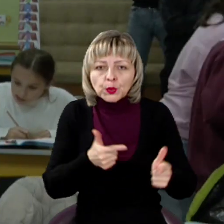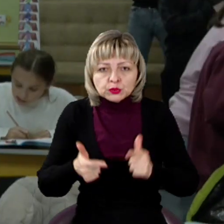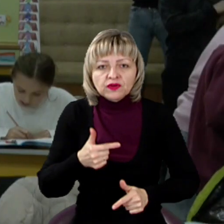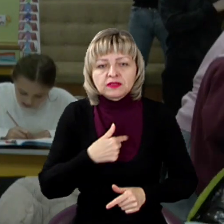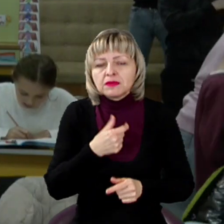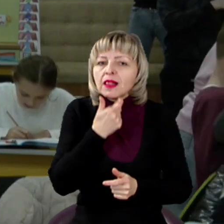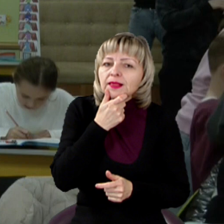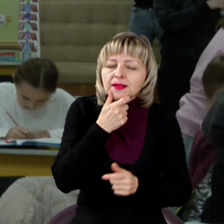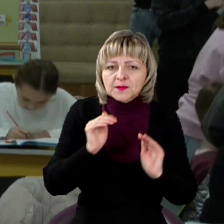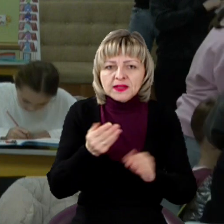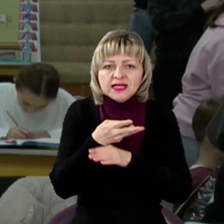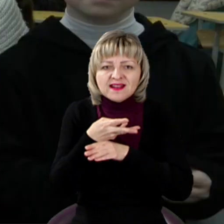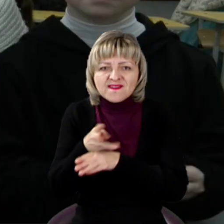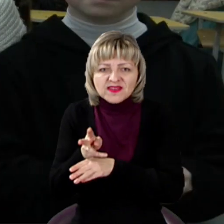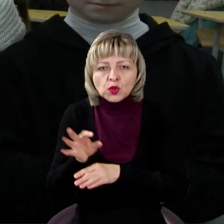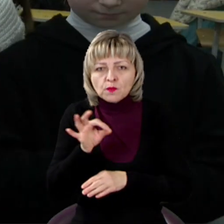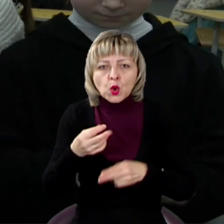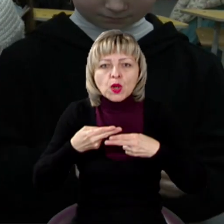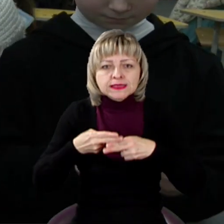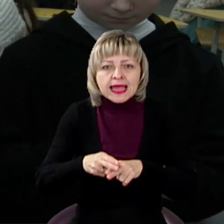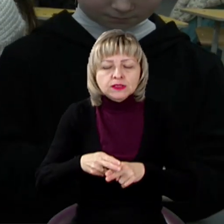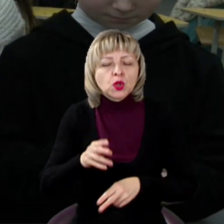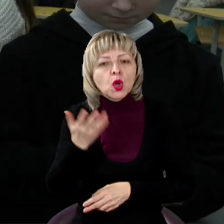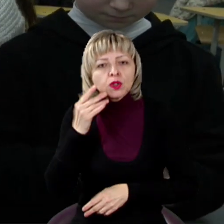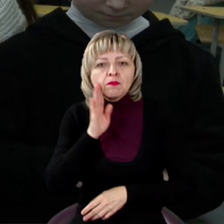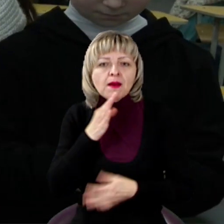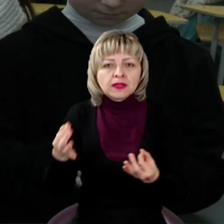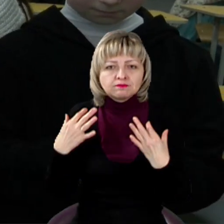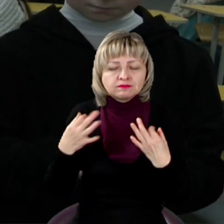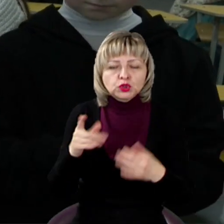переглядали невеличке відео про станцію. Коли мені мама сказала, що ми будемо